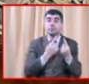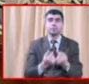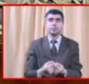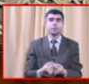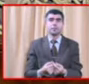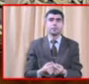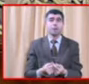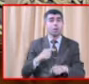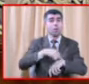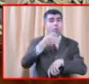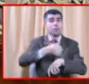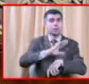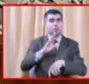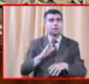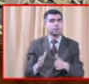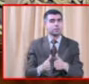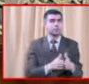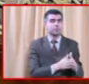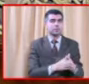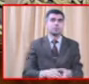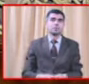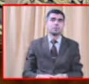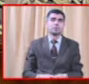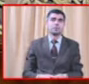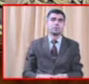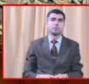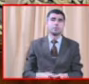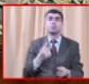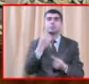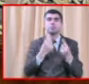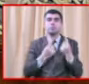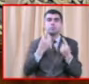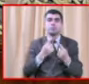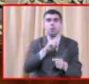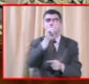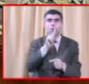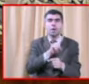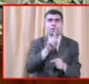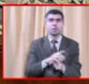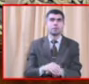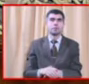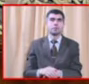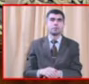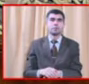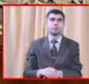سيد نائب، انتهى الوقت المخصص لكم. هل هناك من تعقيب إضافي من أحد فرق المعارضة؟